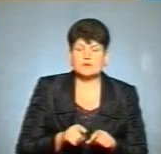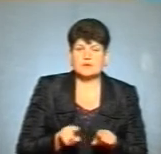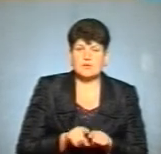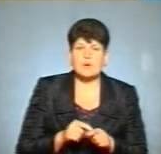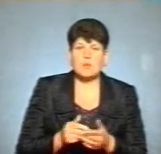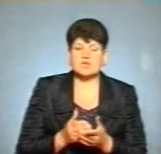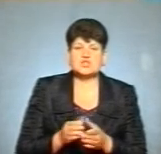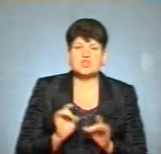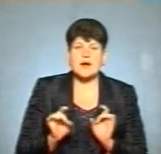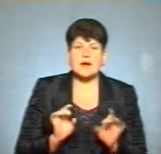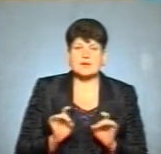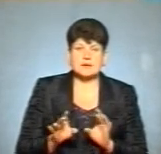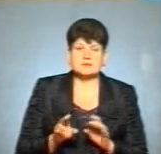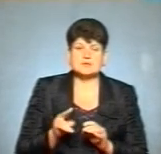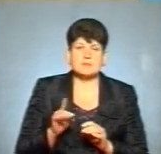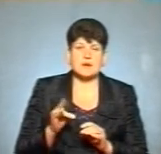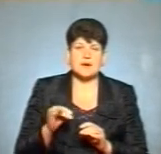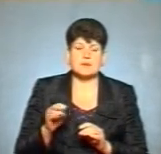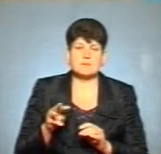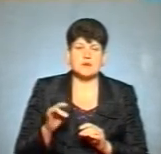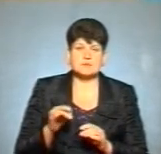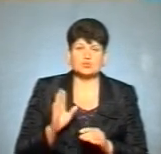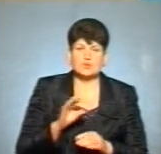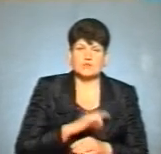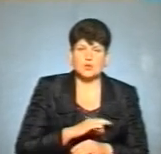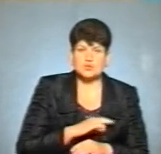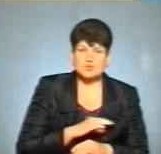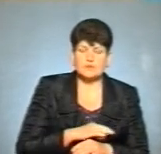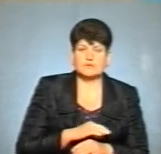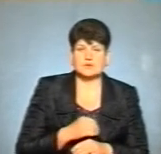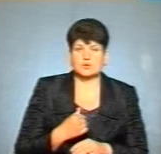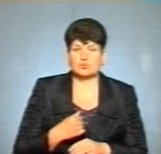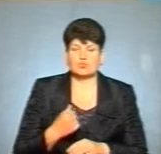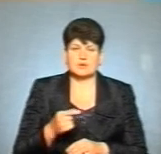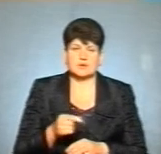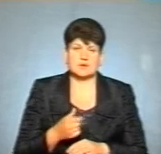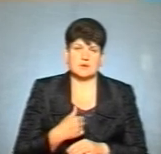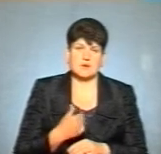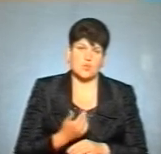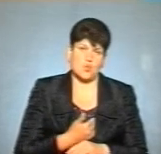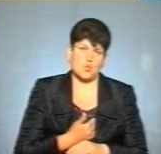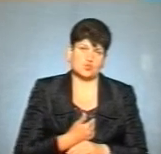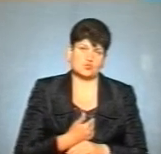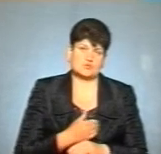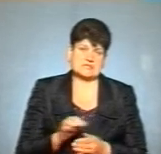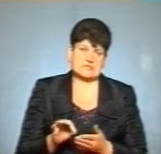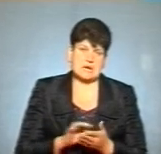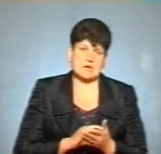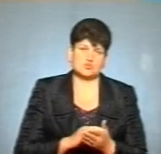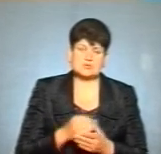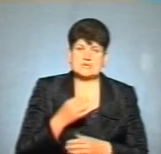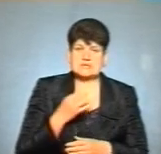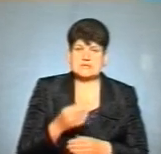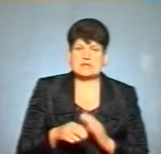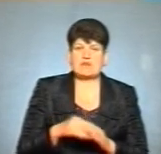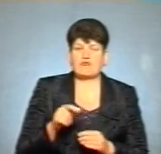реклама. Так, оскільки ці праймеріз будуть використовуватися, і тому я хочу зразу, так скажімо, так сказати,